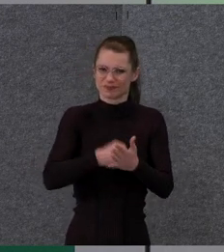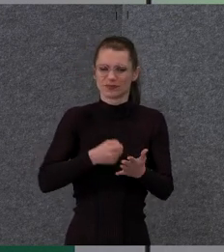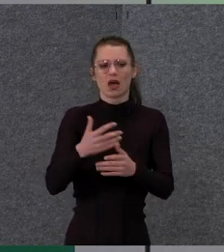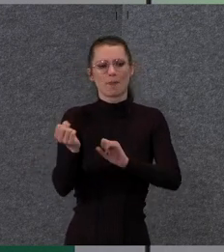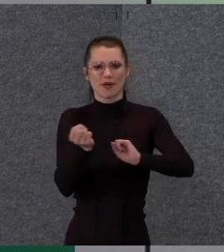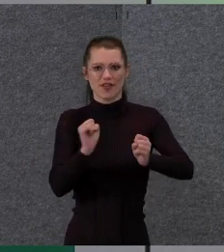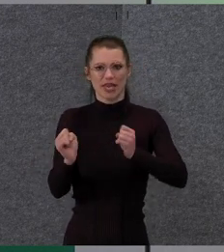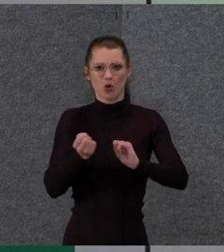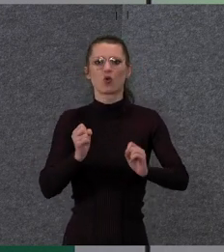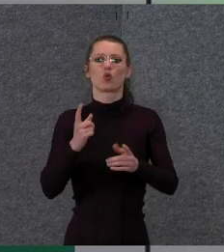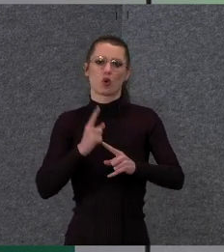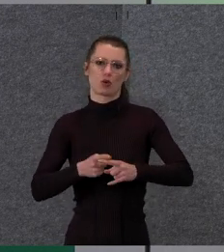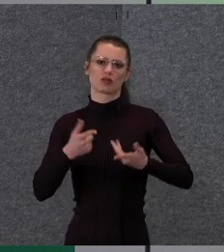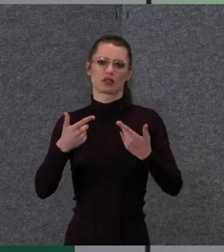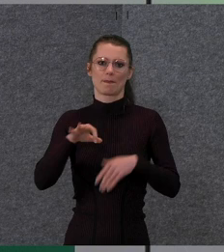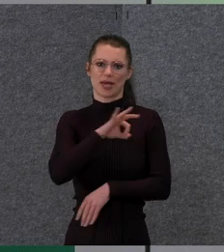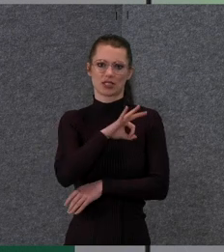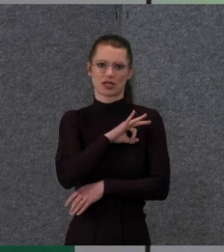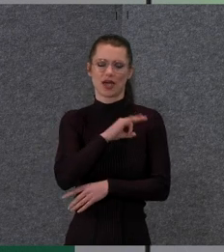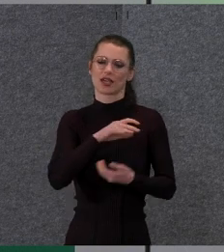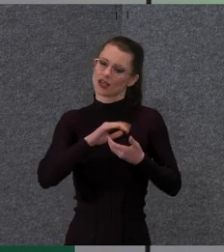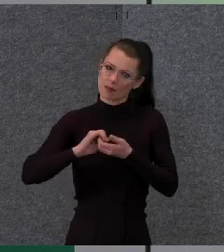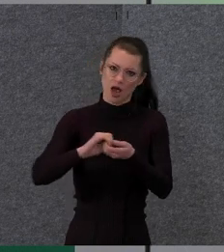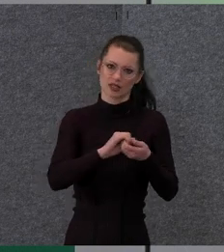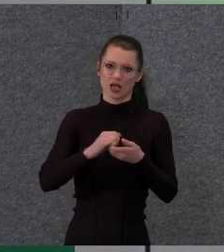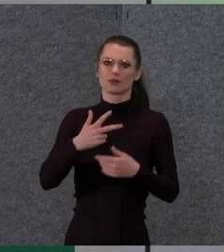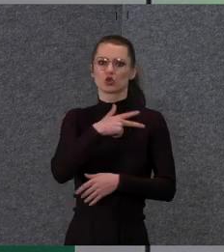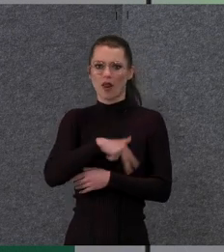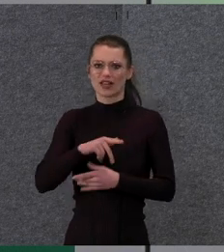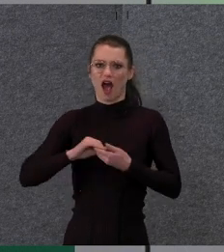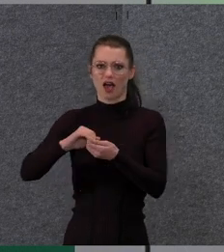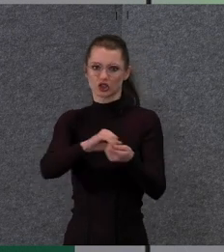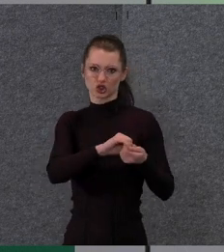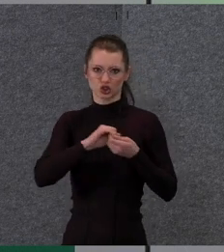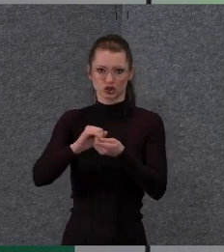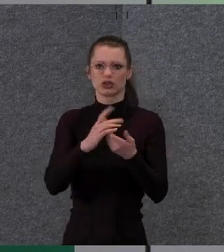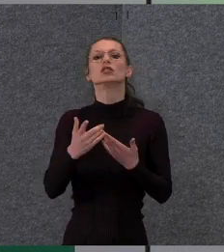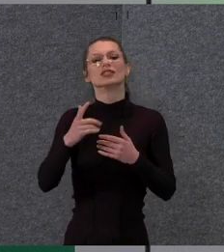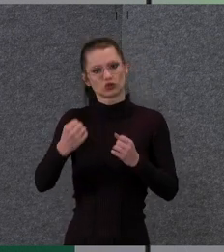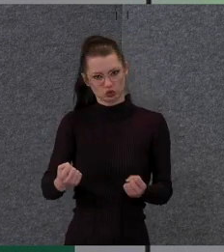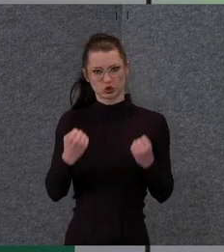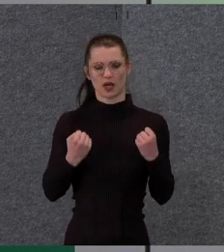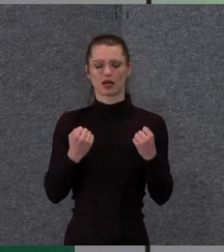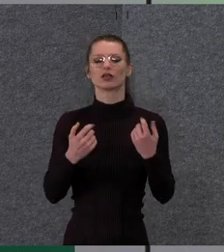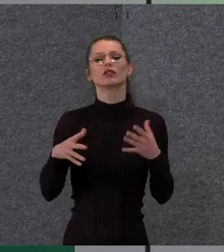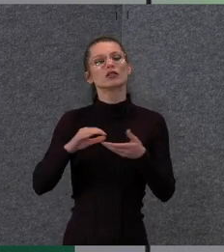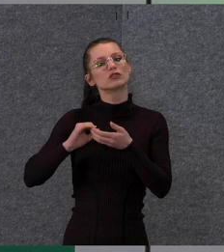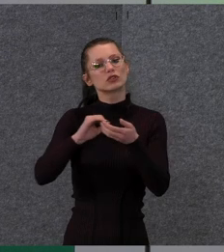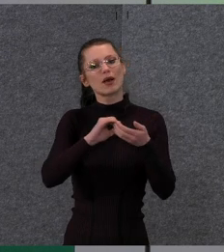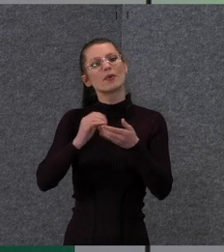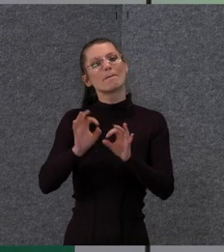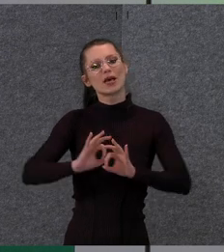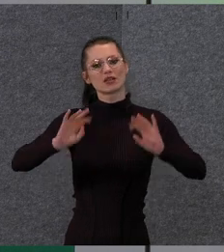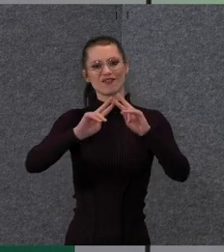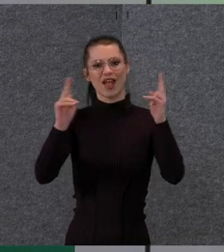Bewegung und Partei, gemeinsam und solidarisch sind wir stark. Und gemeinsam werden wir eine bessere Welt